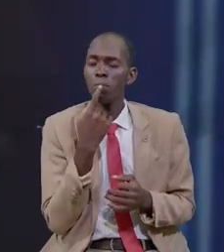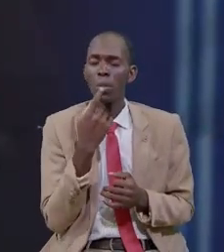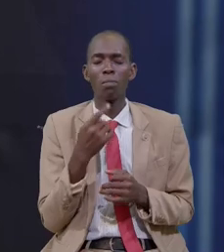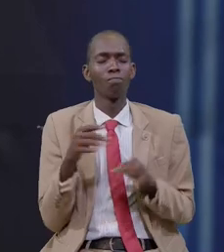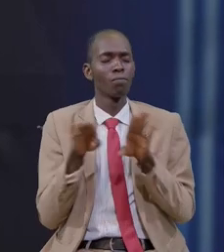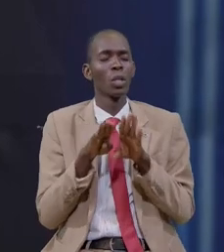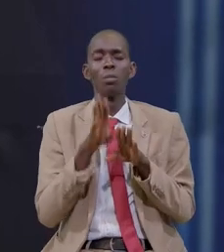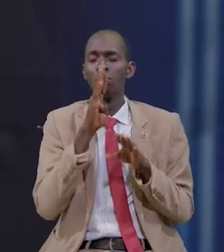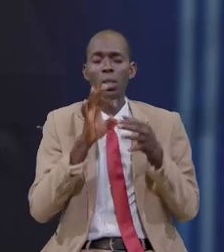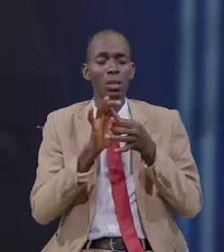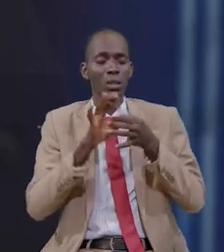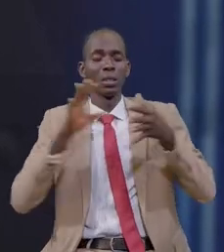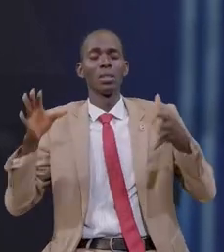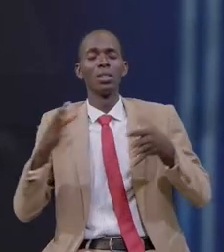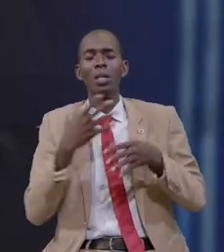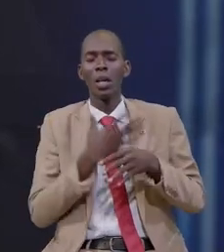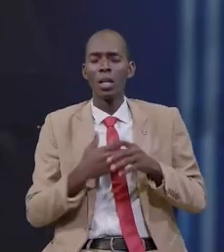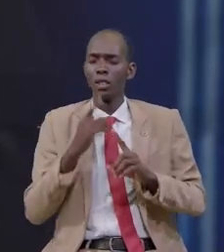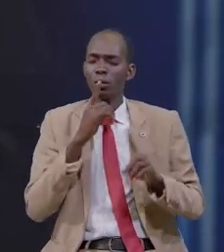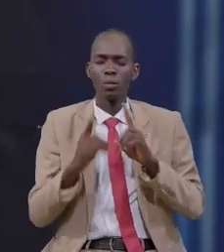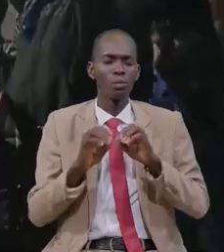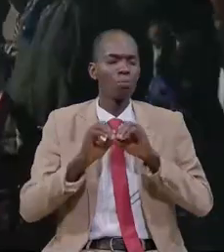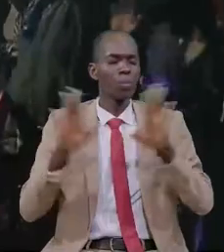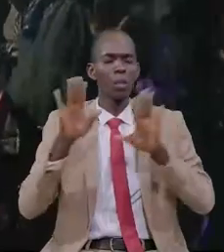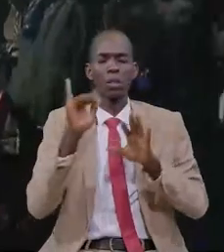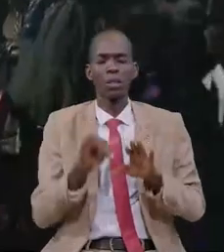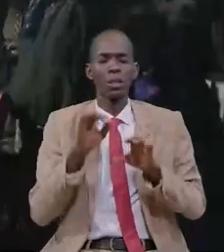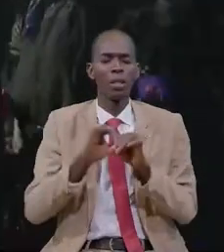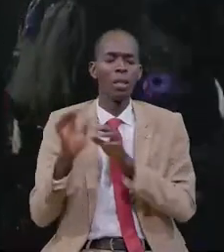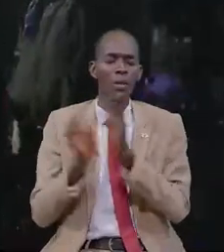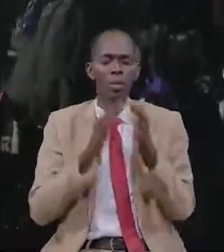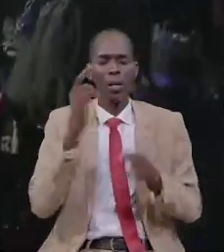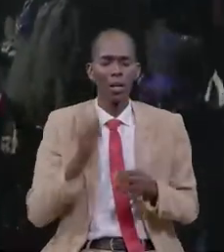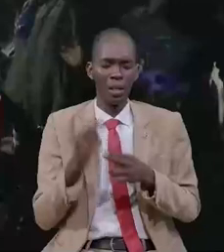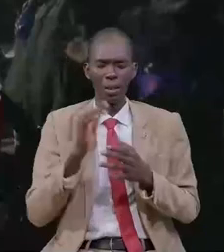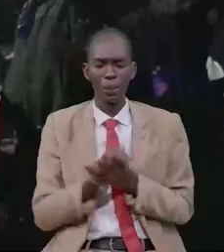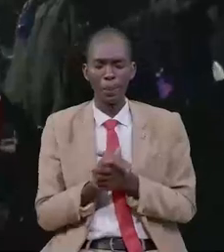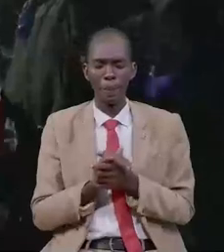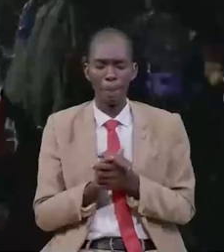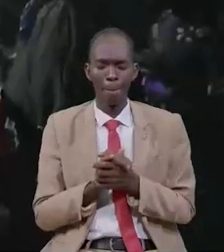soyez déliés et parlez. Parlez clairement au nom de Jésus.